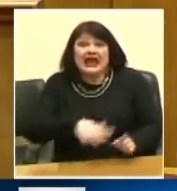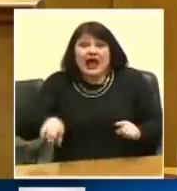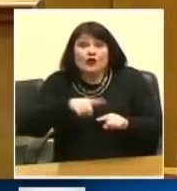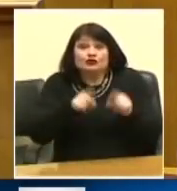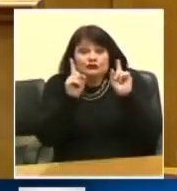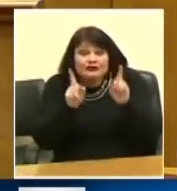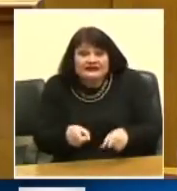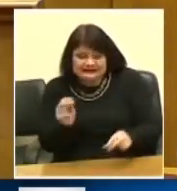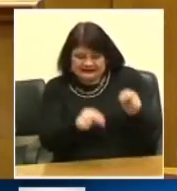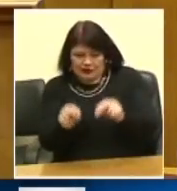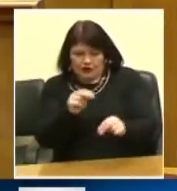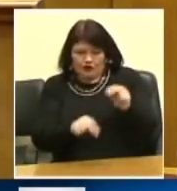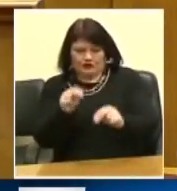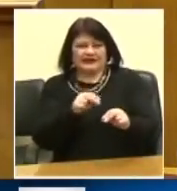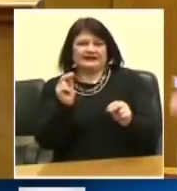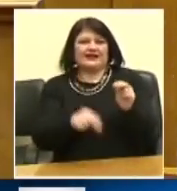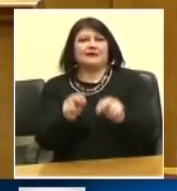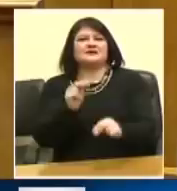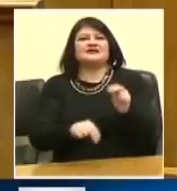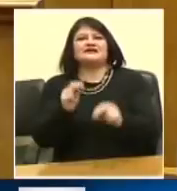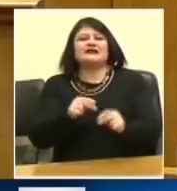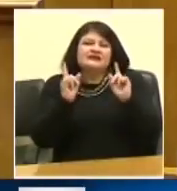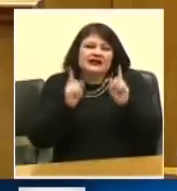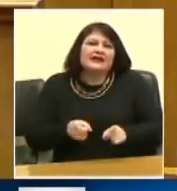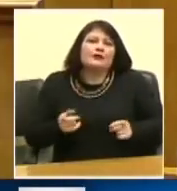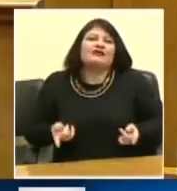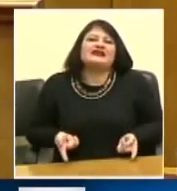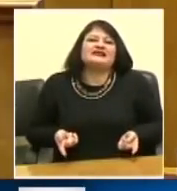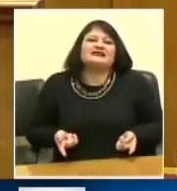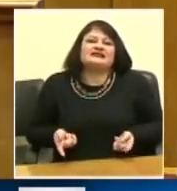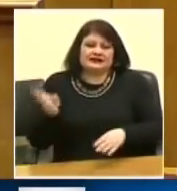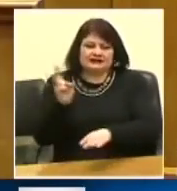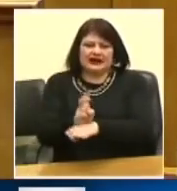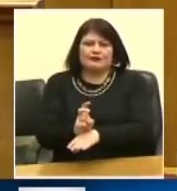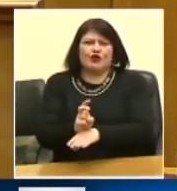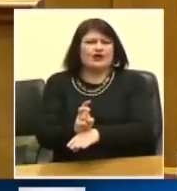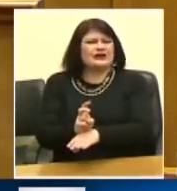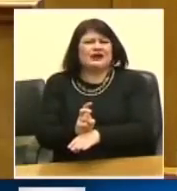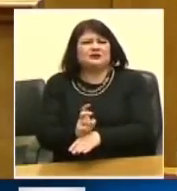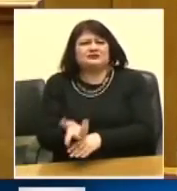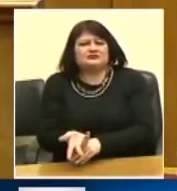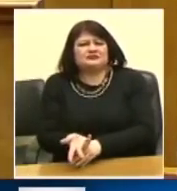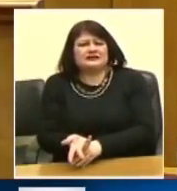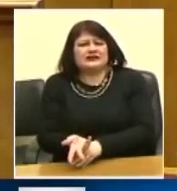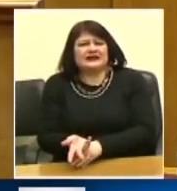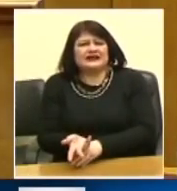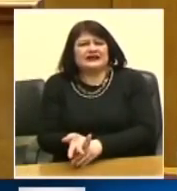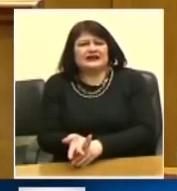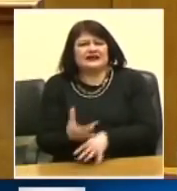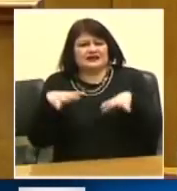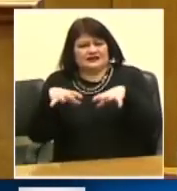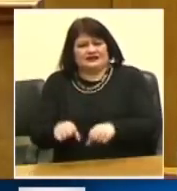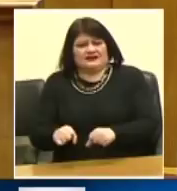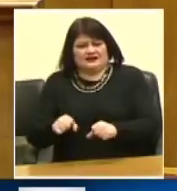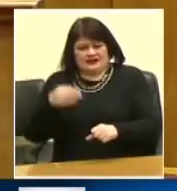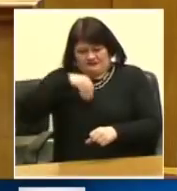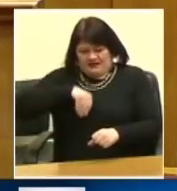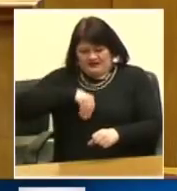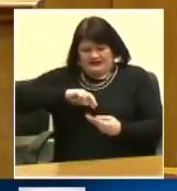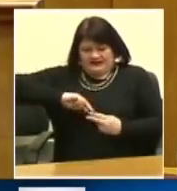ο οποίος θα ψηφίσει και θα αποφασίσει. Όλα τα υπόλοιπα τι είναι? Τι έχετε δηλαδή? Ολοκληρωτισμό στο DNA σας